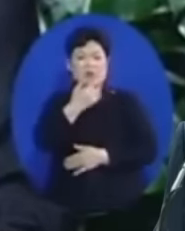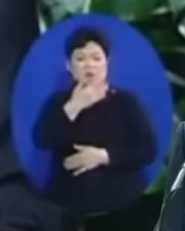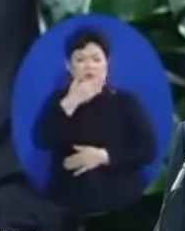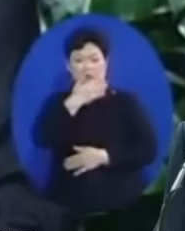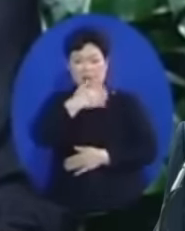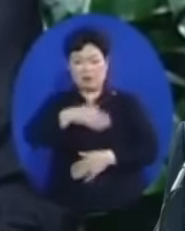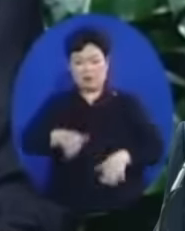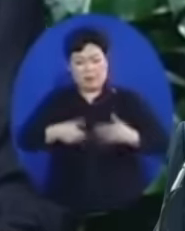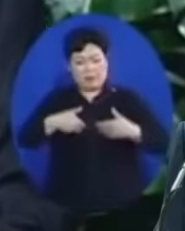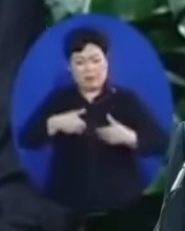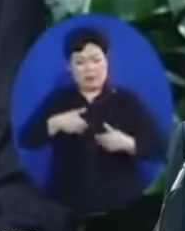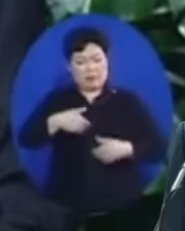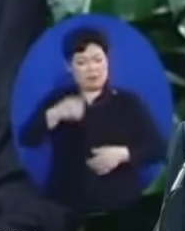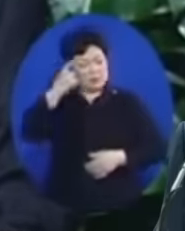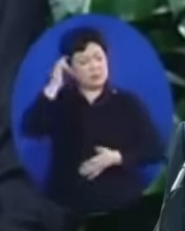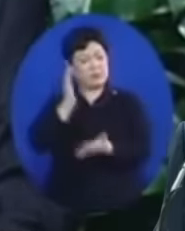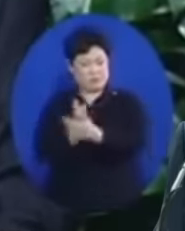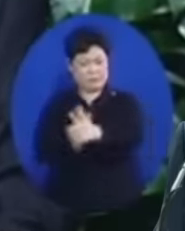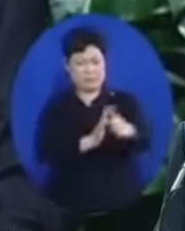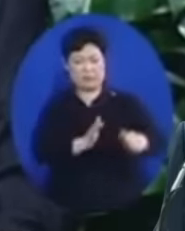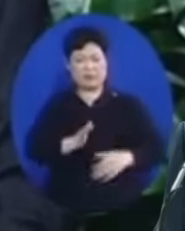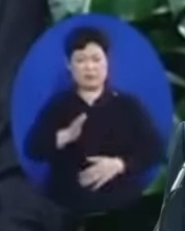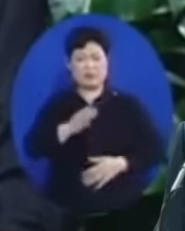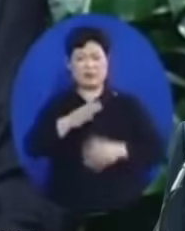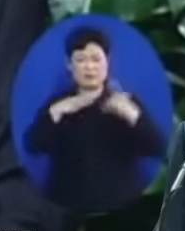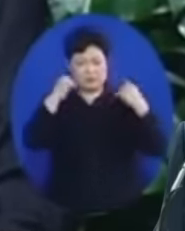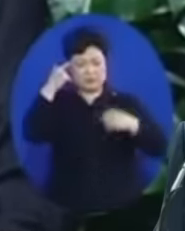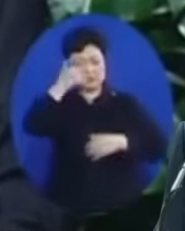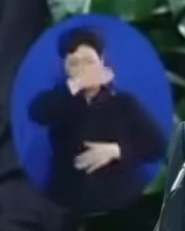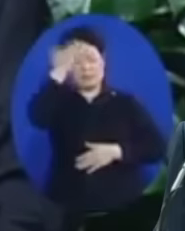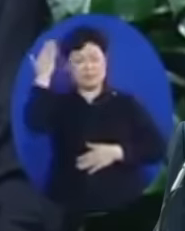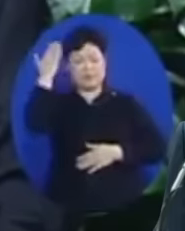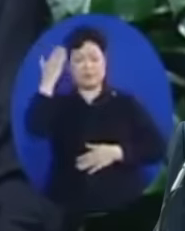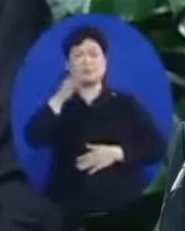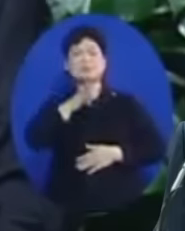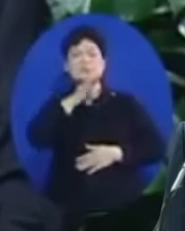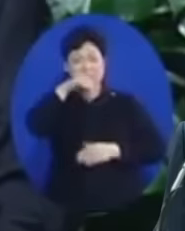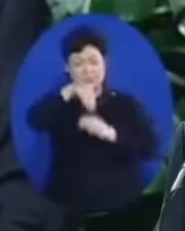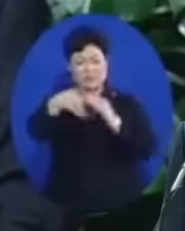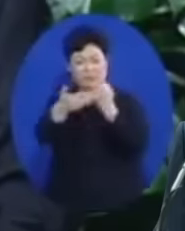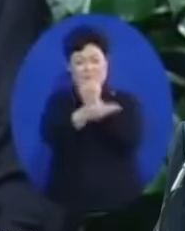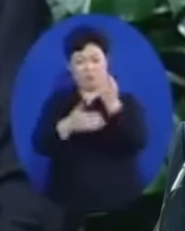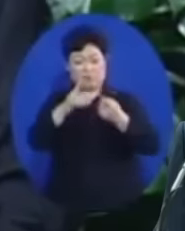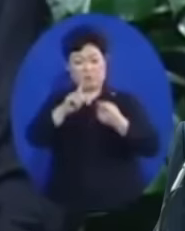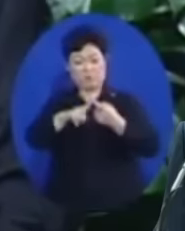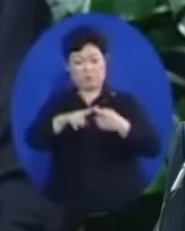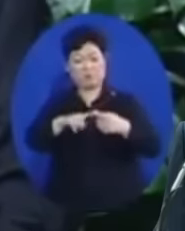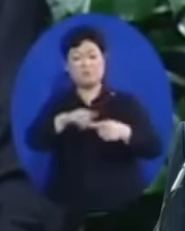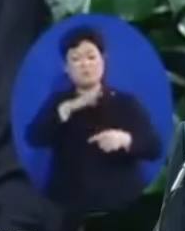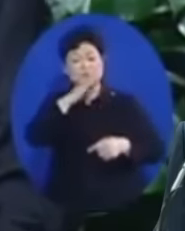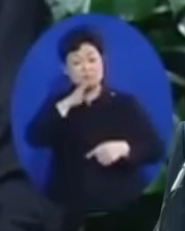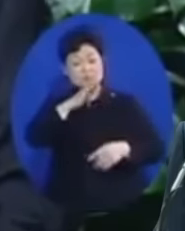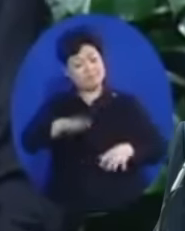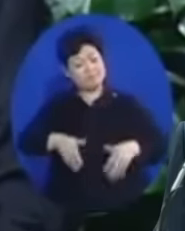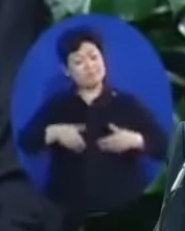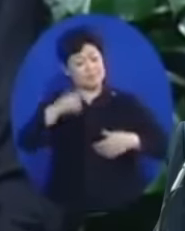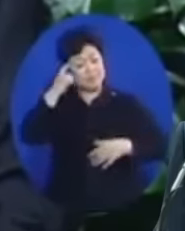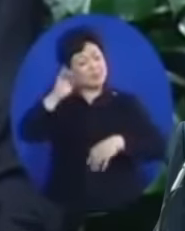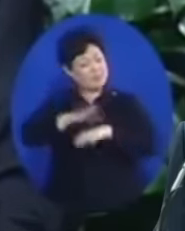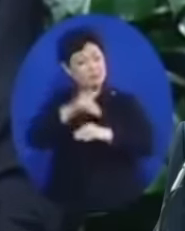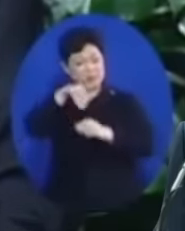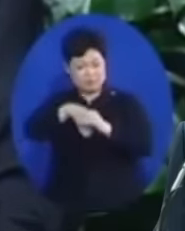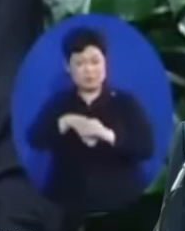되는 것입니다. 저도 젊을 때는 심고 거두는 법칙을 별로 두려워하지 않았었습니다. 뭐 잘못 심어놔도